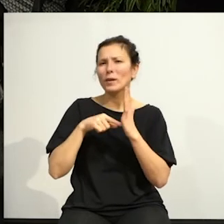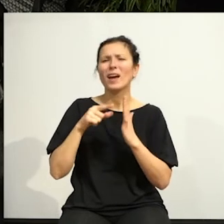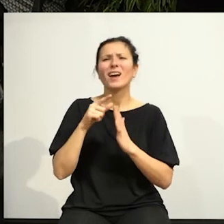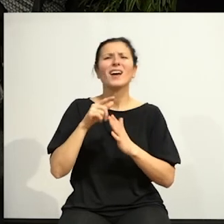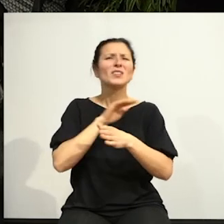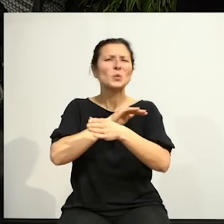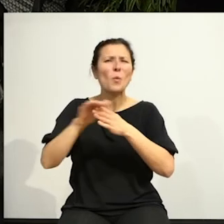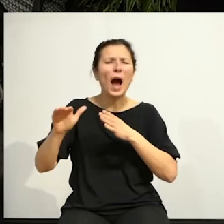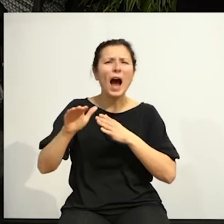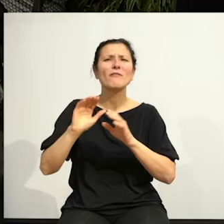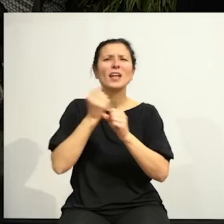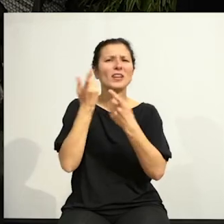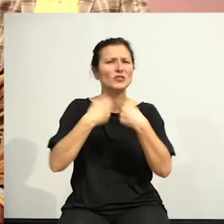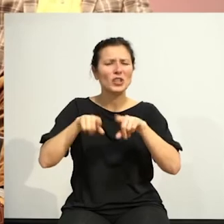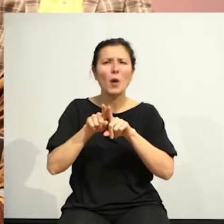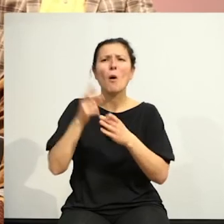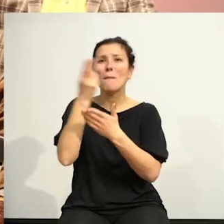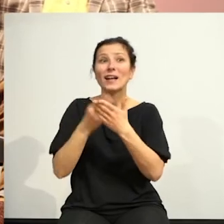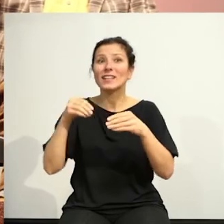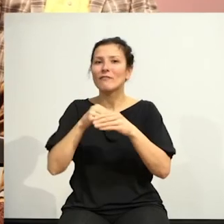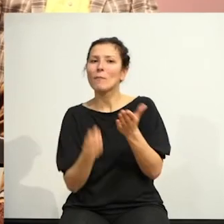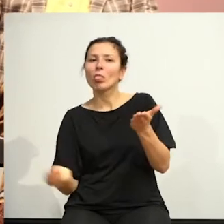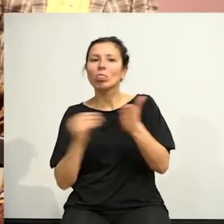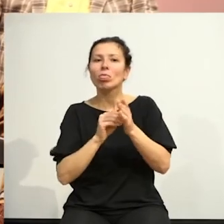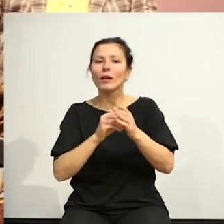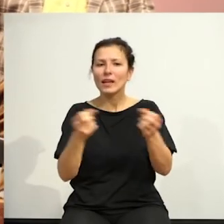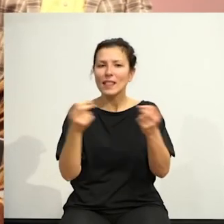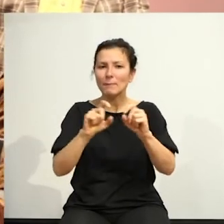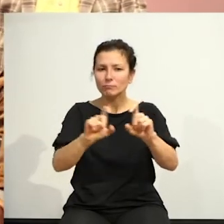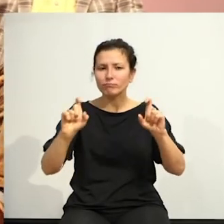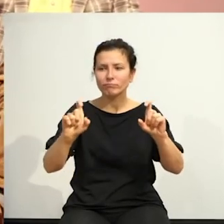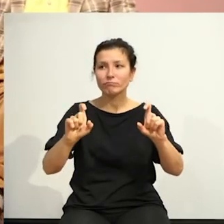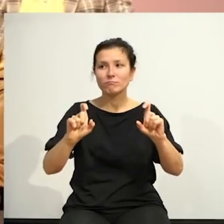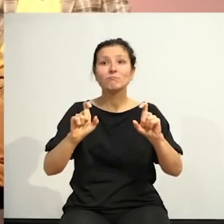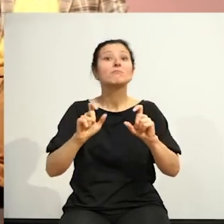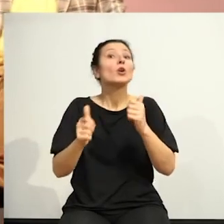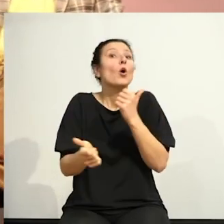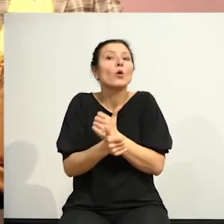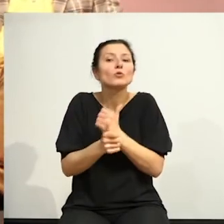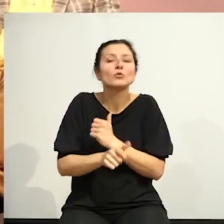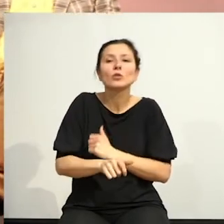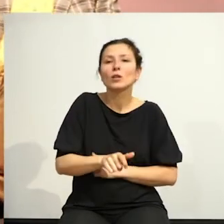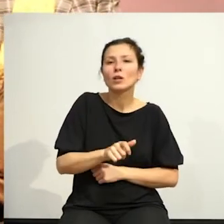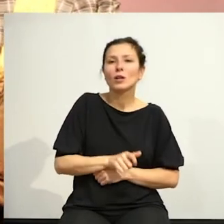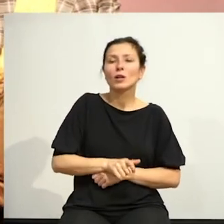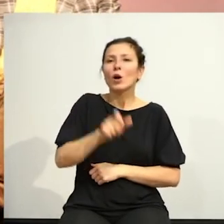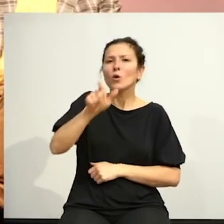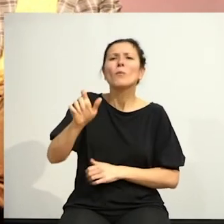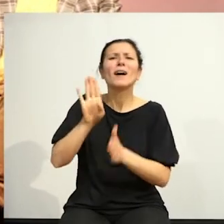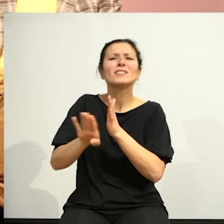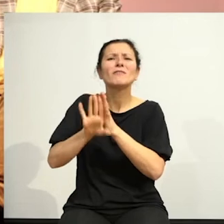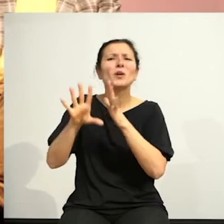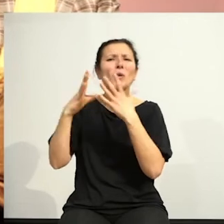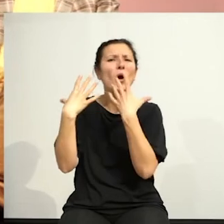ale dopisują celny komentarz. Prawda? O co chodzi? O to, że przeciętny odbiorca tego obrazu nigdy nie zobaczy i